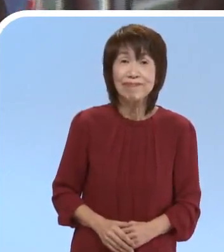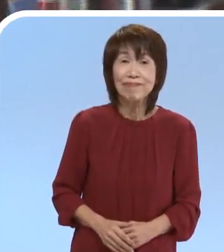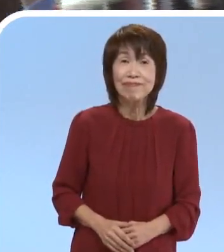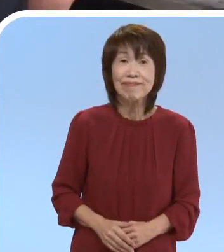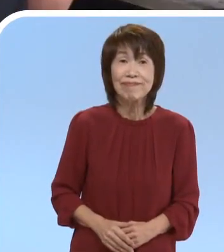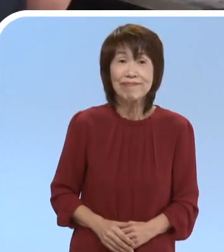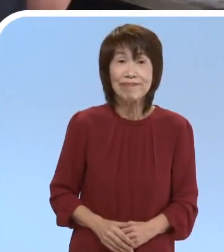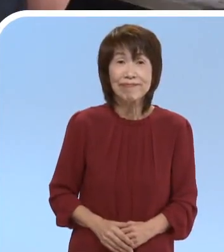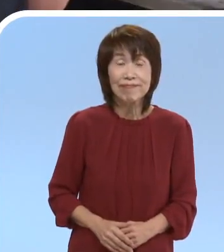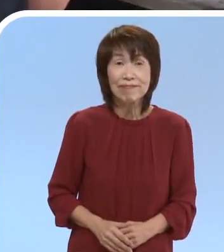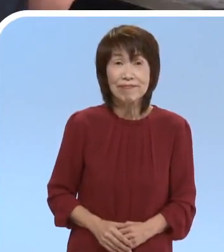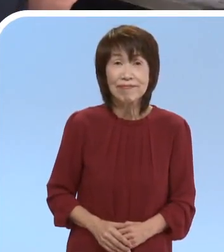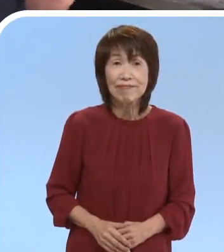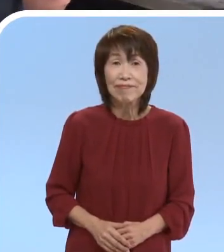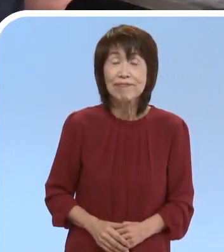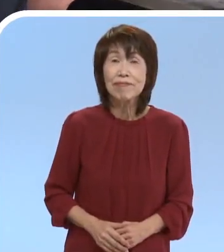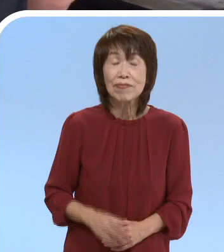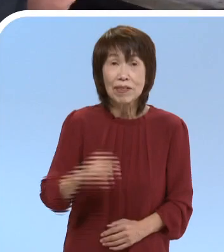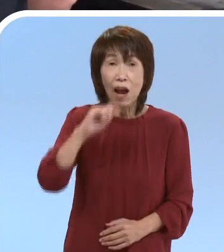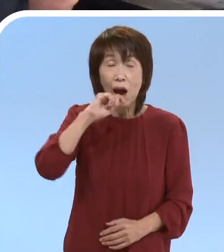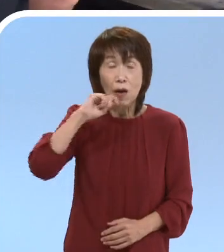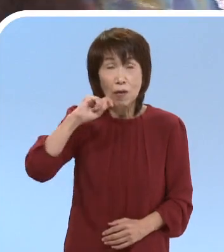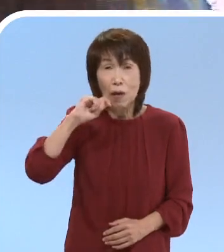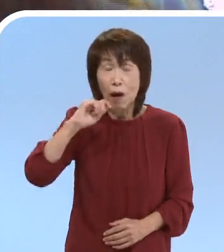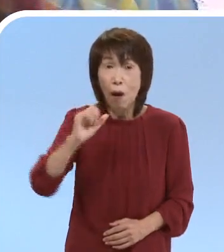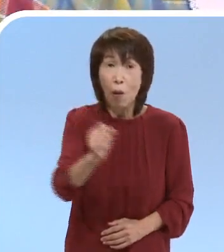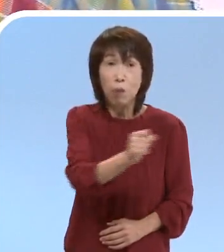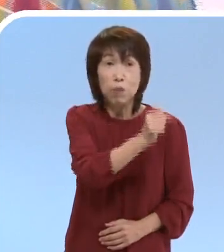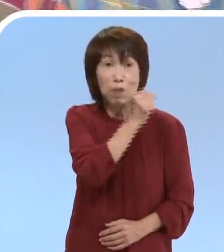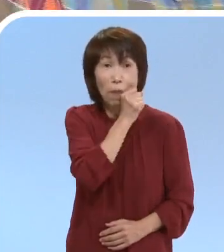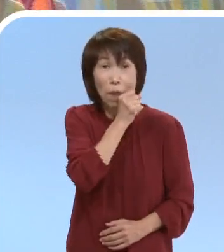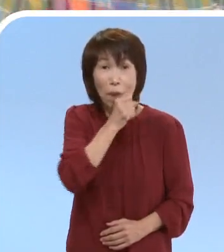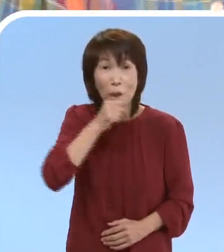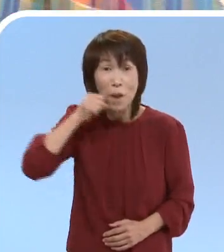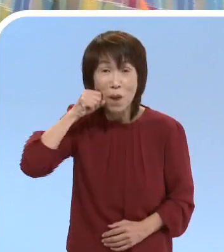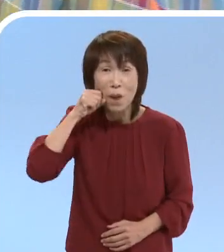ちょっとこれ食べちゃう。